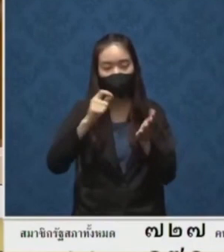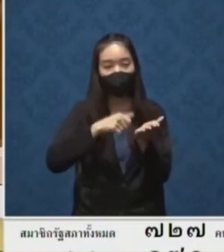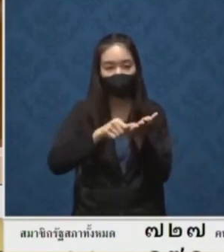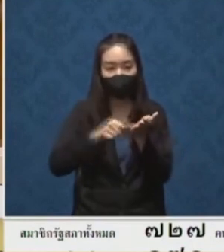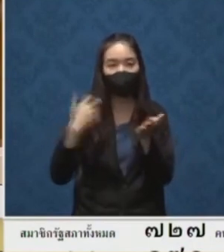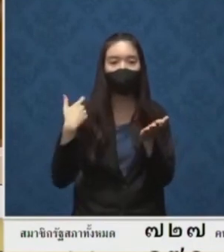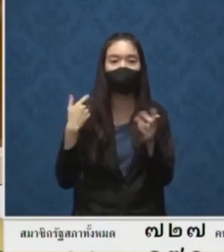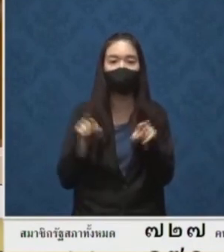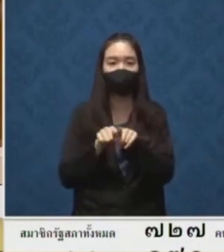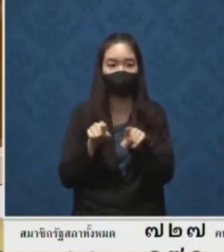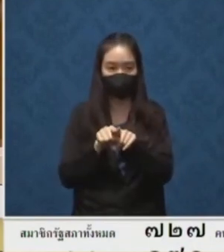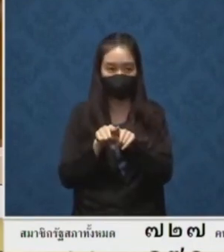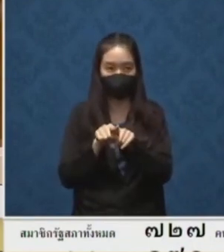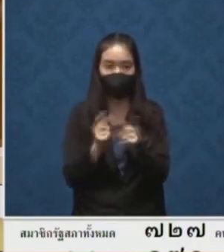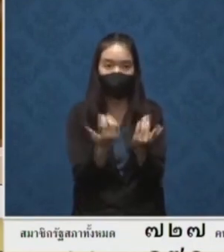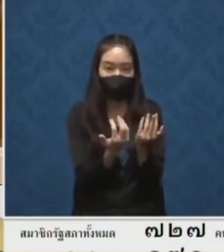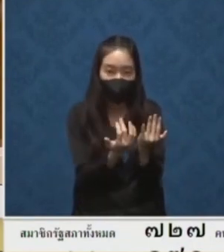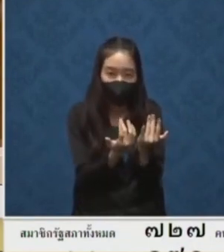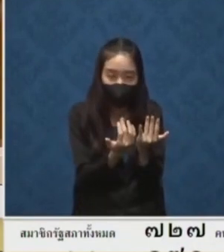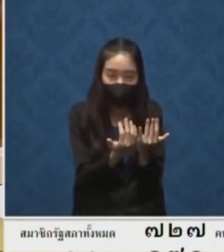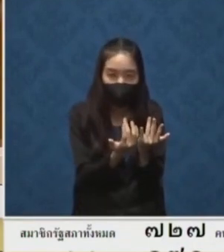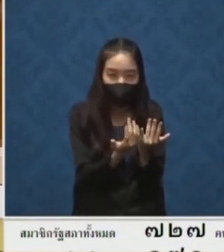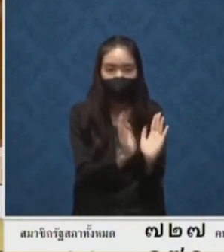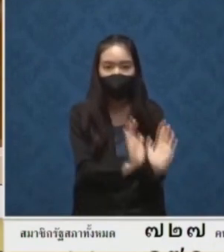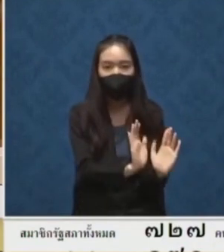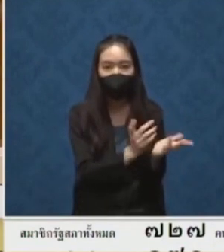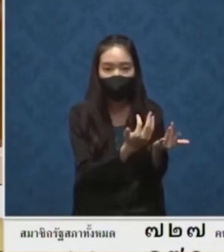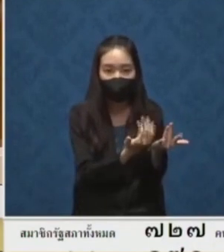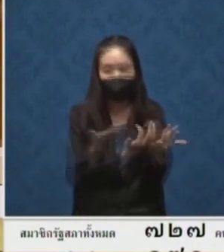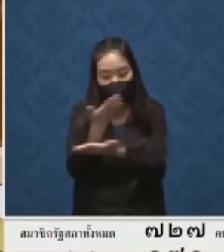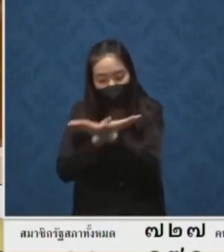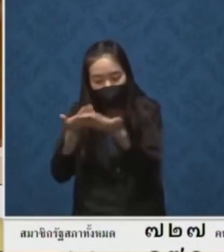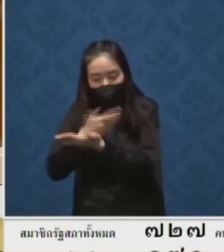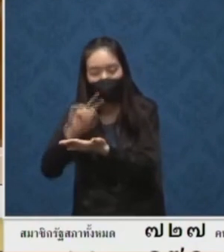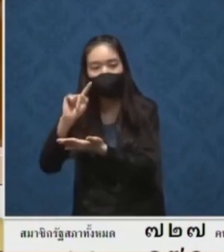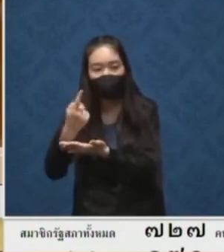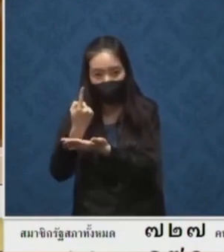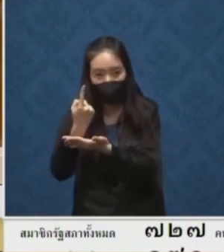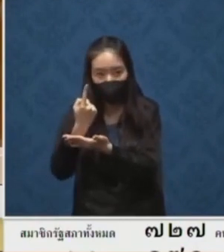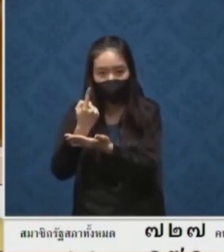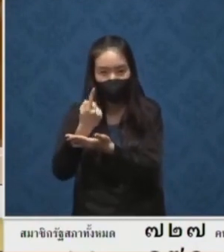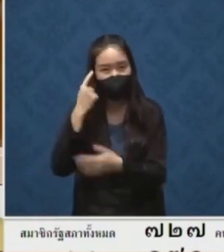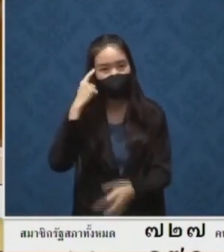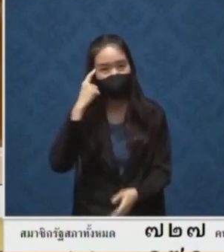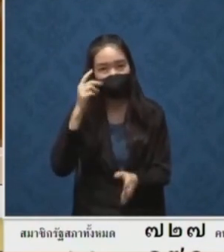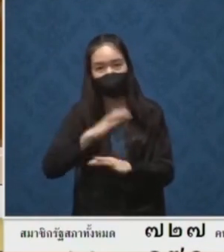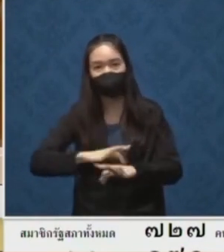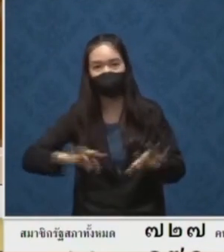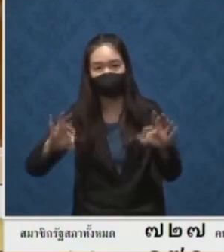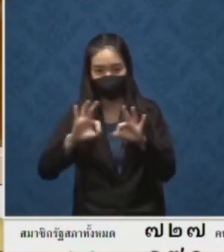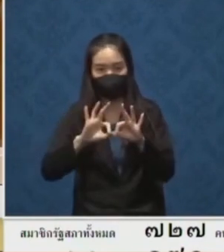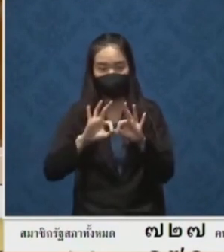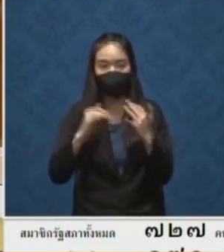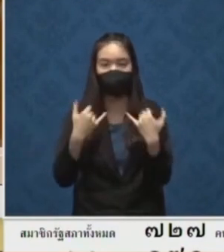จึงได้หยุดหงรอไ้เพื่เตรยมที่จะได้พี่ยนาพร้อมกัเศสที่เดียวน่าจะเป็นเหตุผลและที่มาของการท